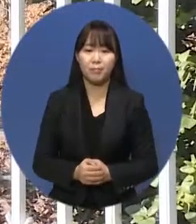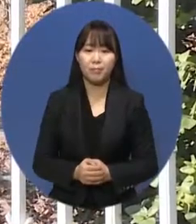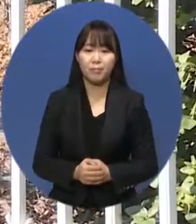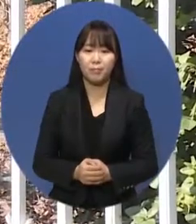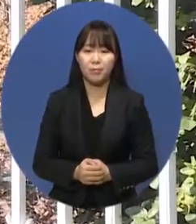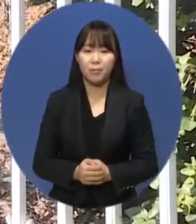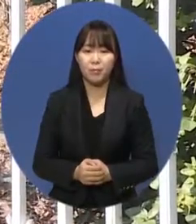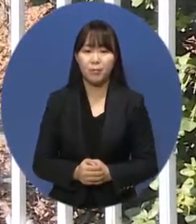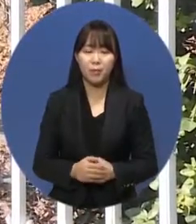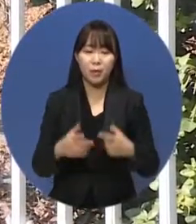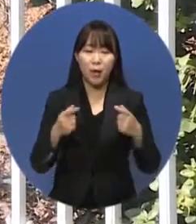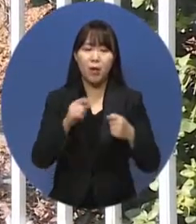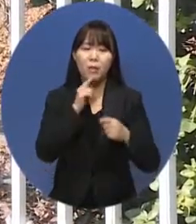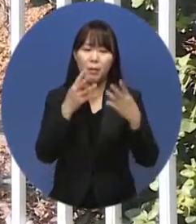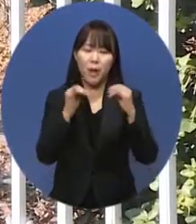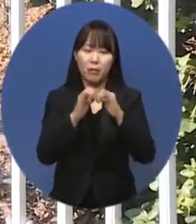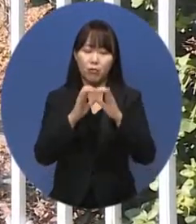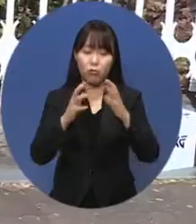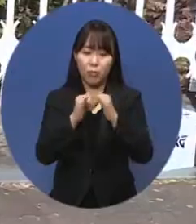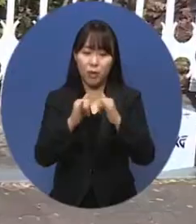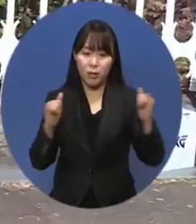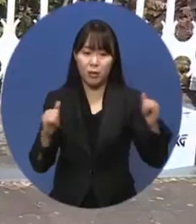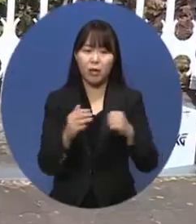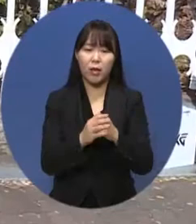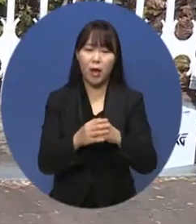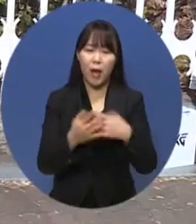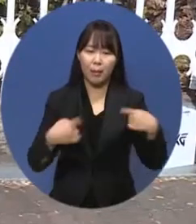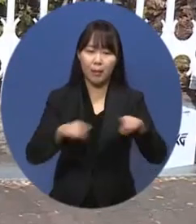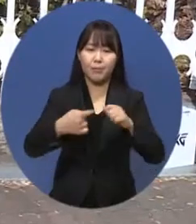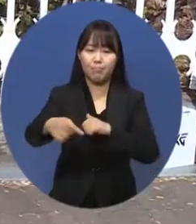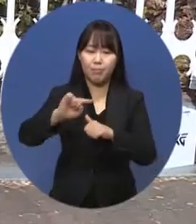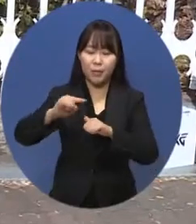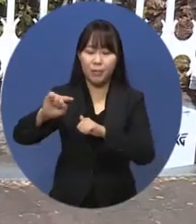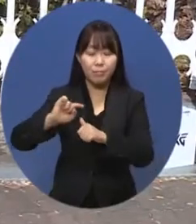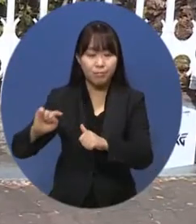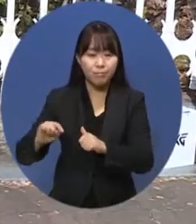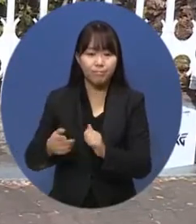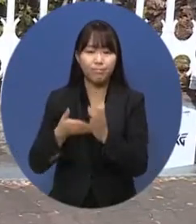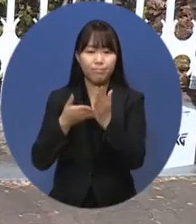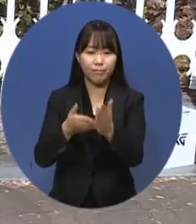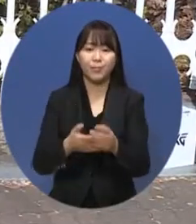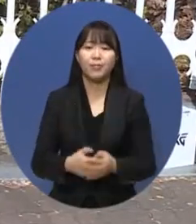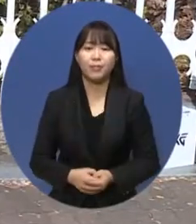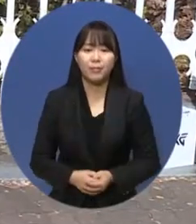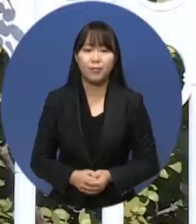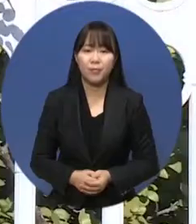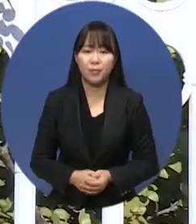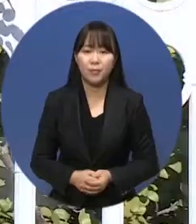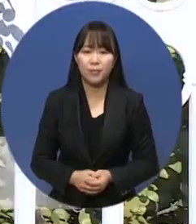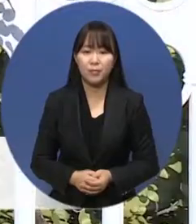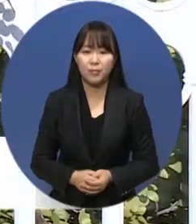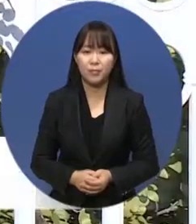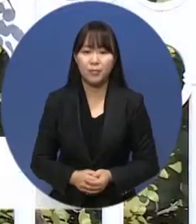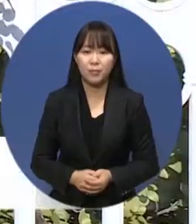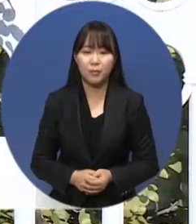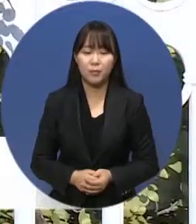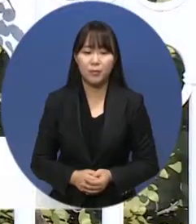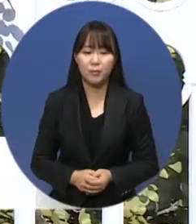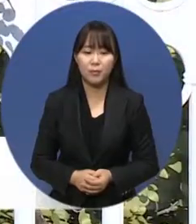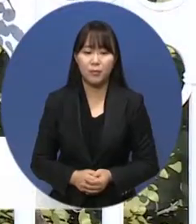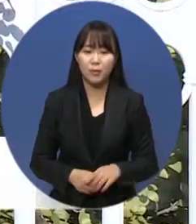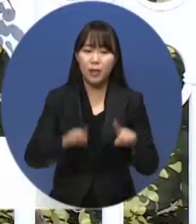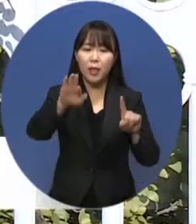이를 통해 많은 국민들이 청원에 함께 동참해 줄 것을 동료 했읍니다 1분이라는